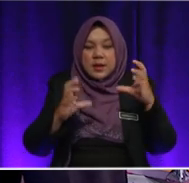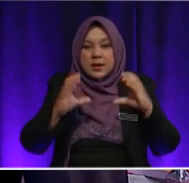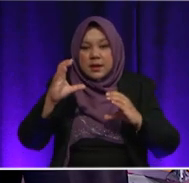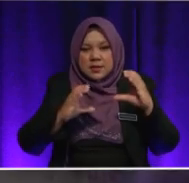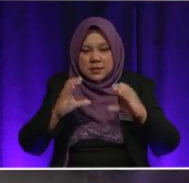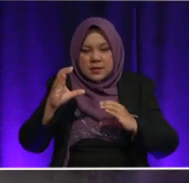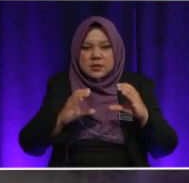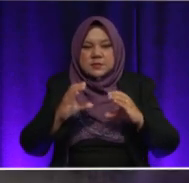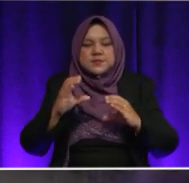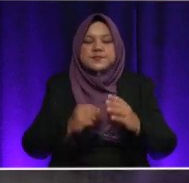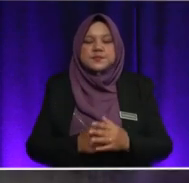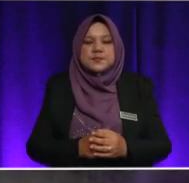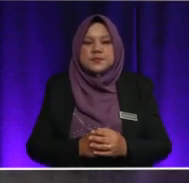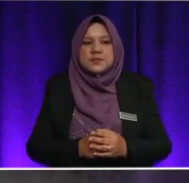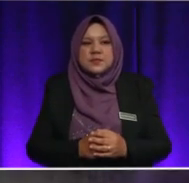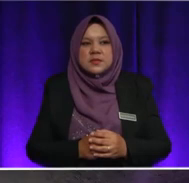naik